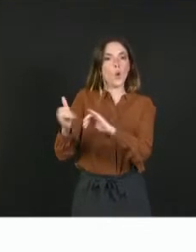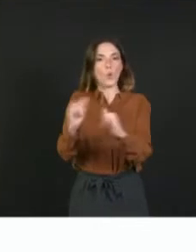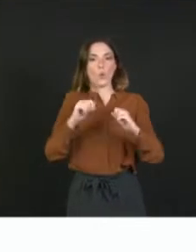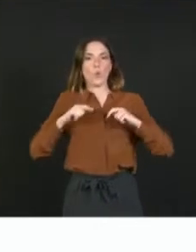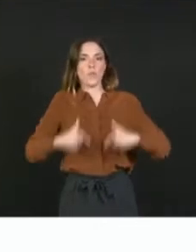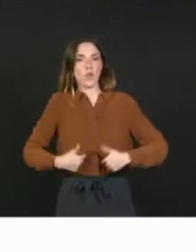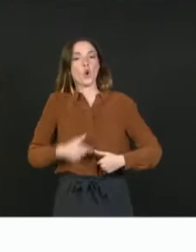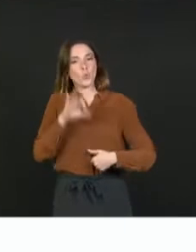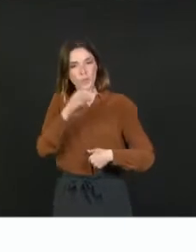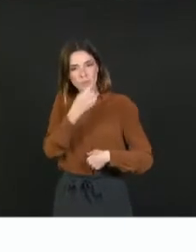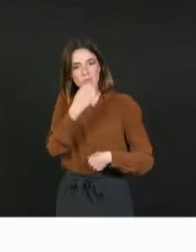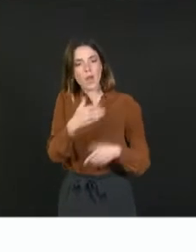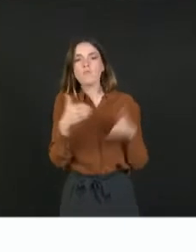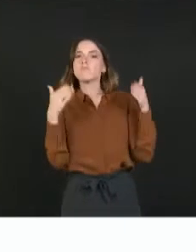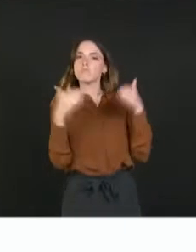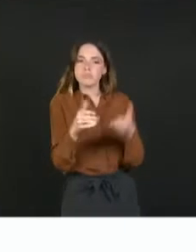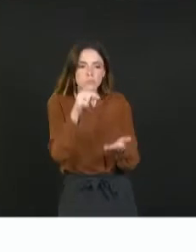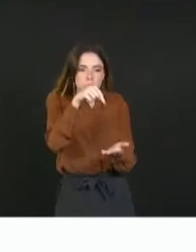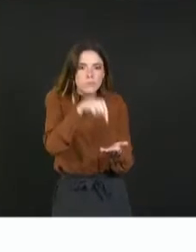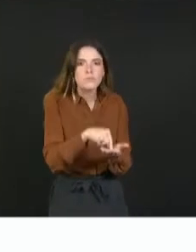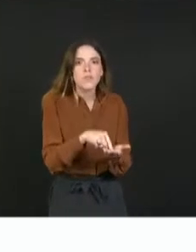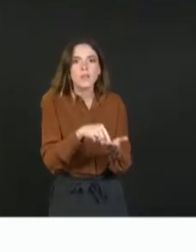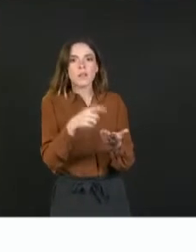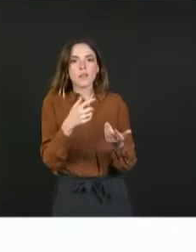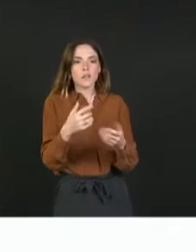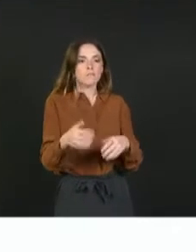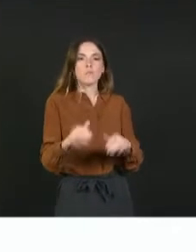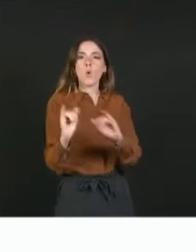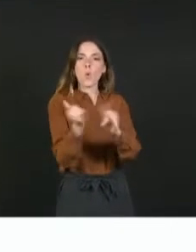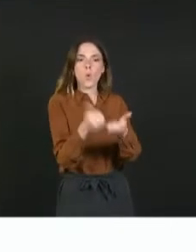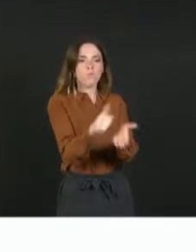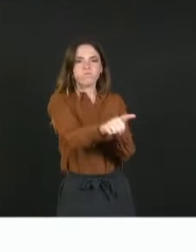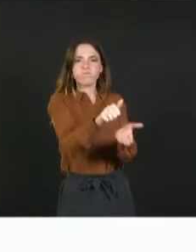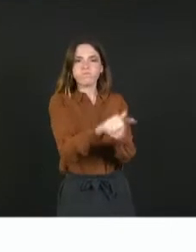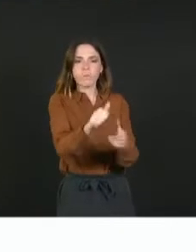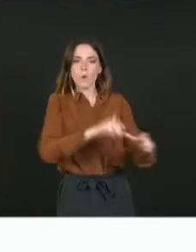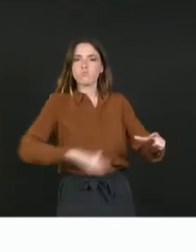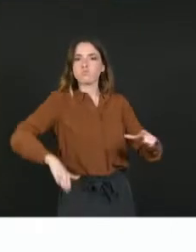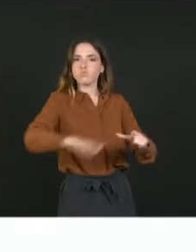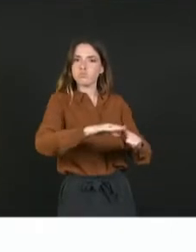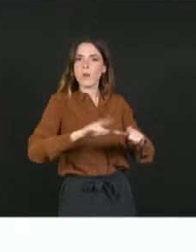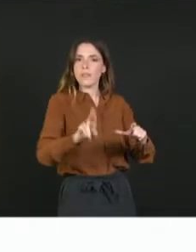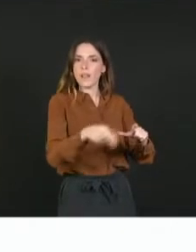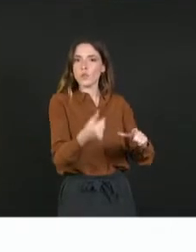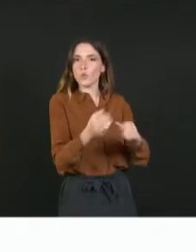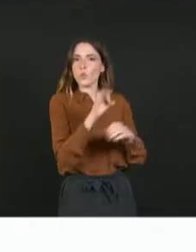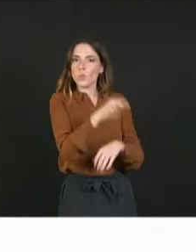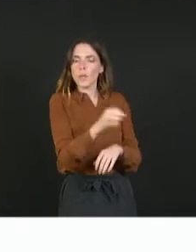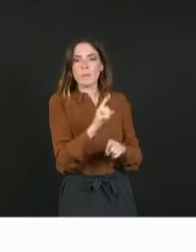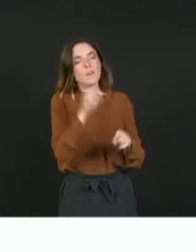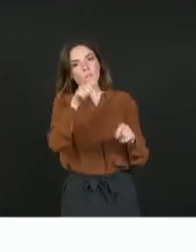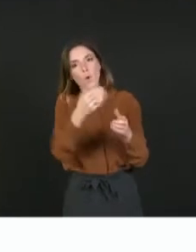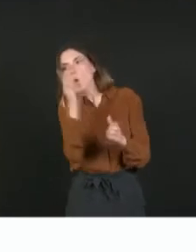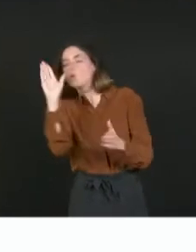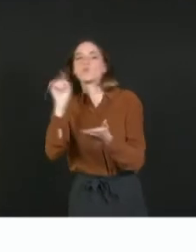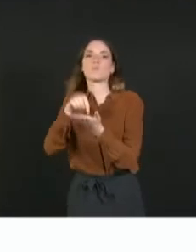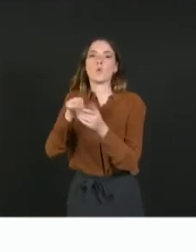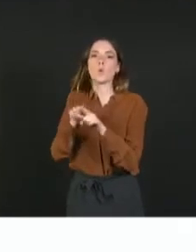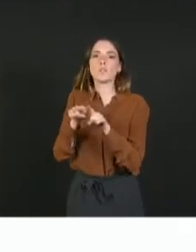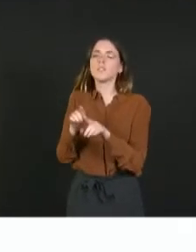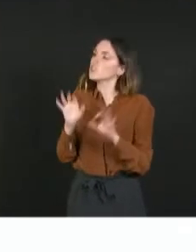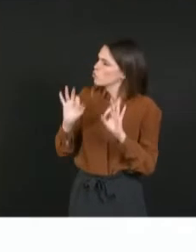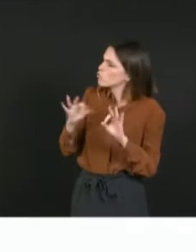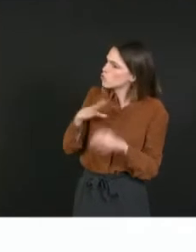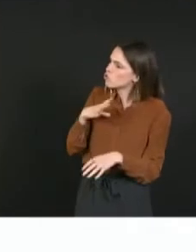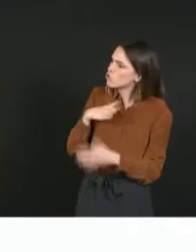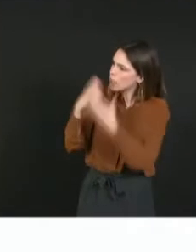faut aller beaucoup plus loin en termes de désimperméabilisation de la ville. Et les potentiels sont énormes, vous avez mené des études là-dessus. Et le